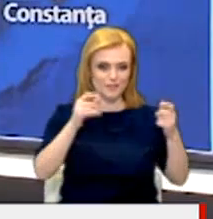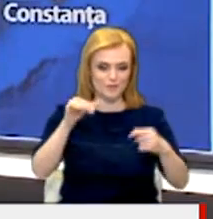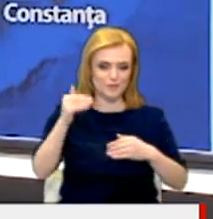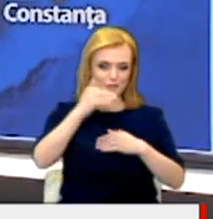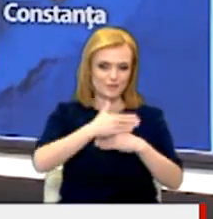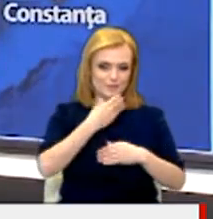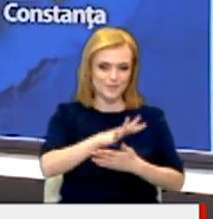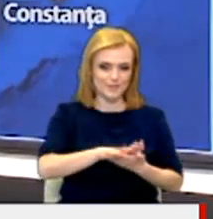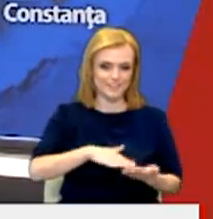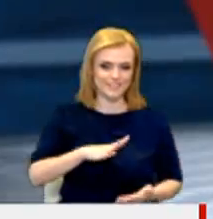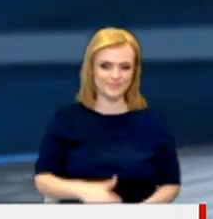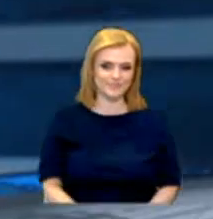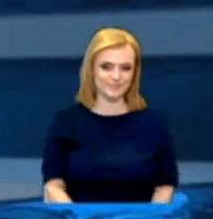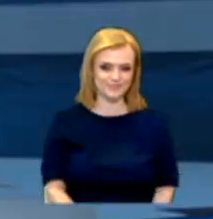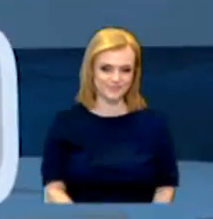seară cât mai frumoasă!